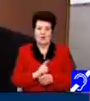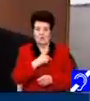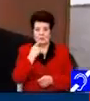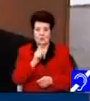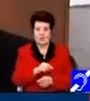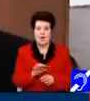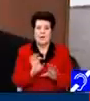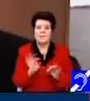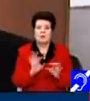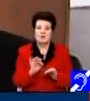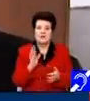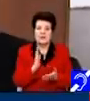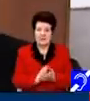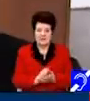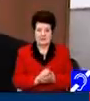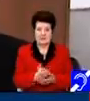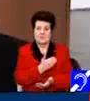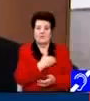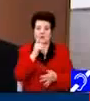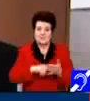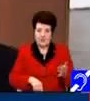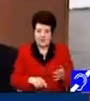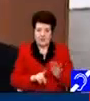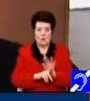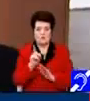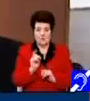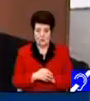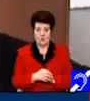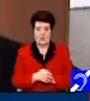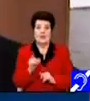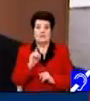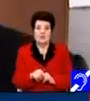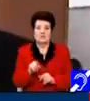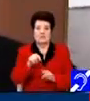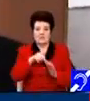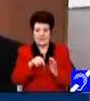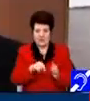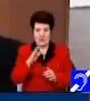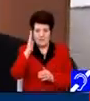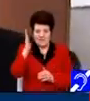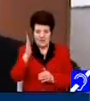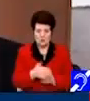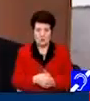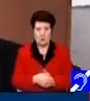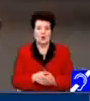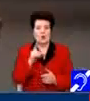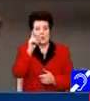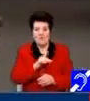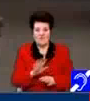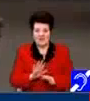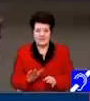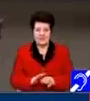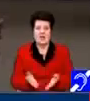ele. Mărturisesc că este și vreau să cred că este un început a ceea ce înseamnă pe viitor nu o înfrățire,